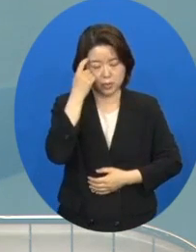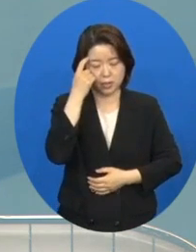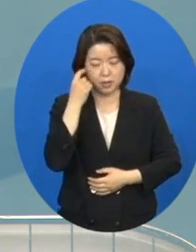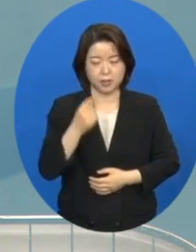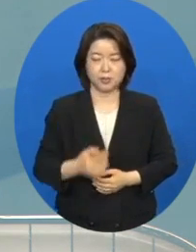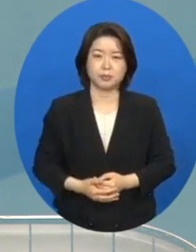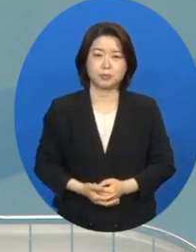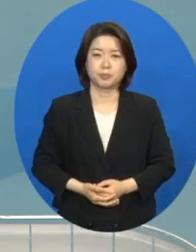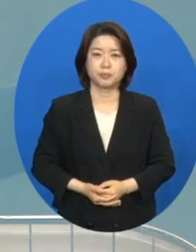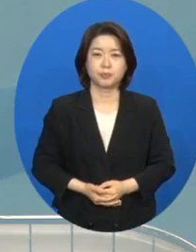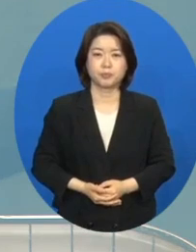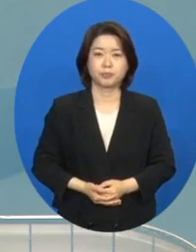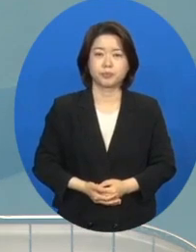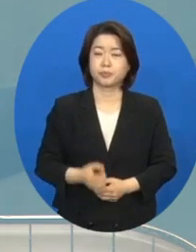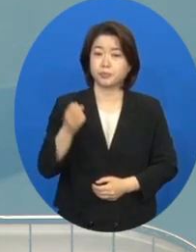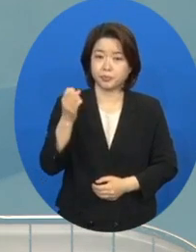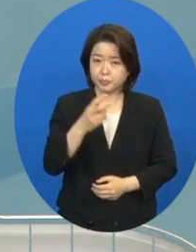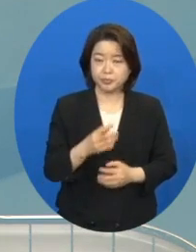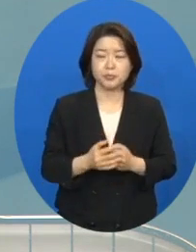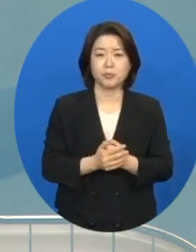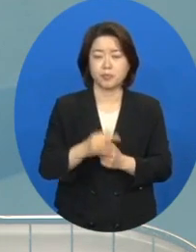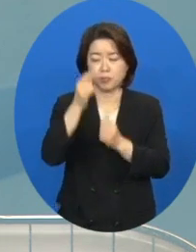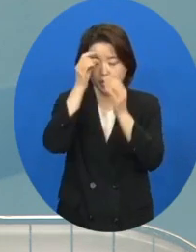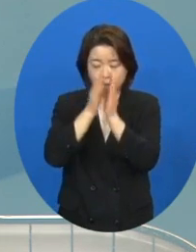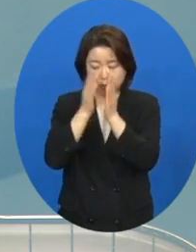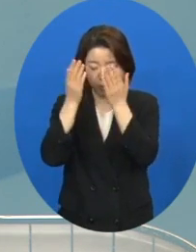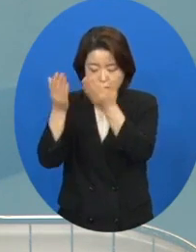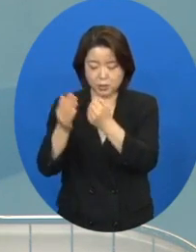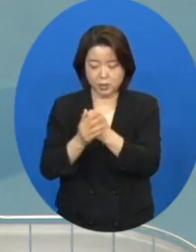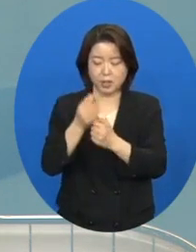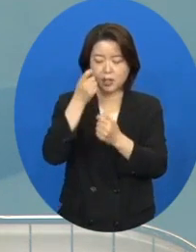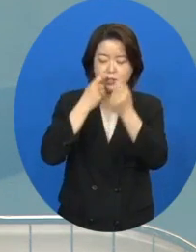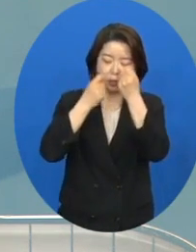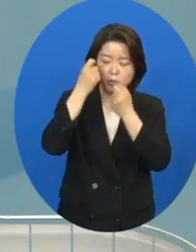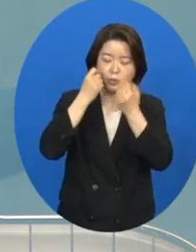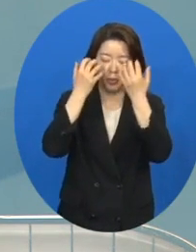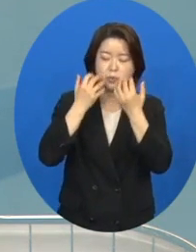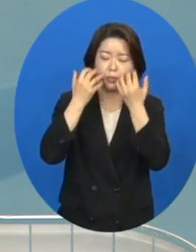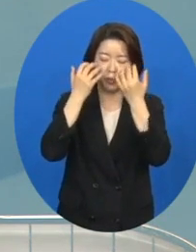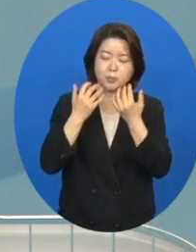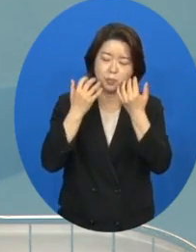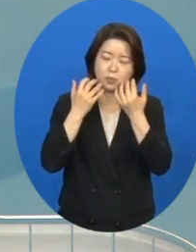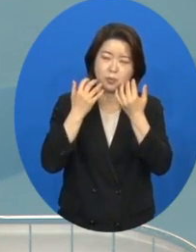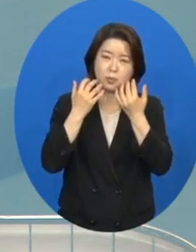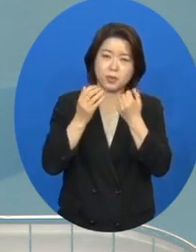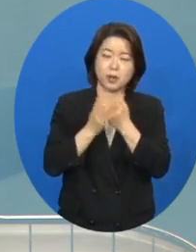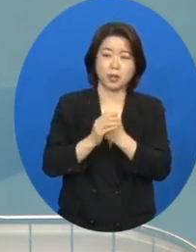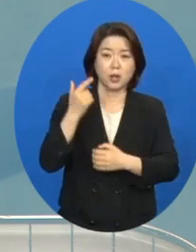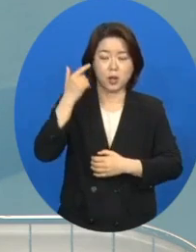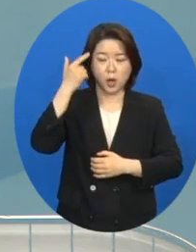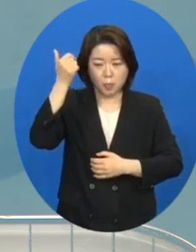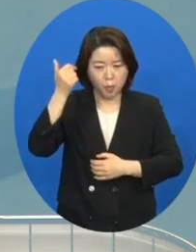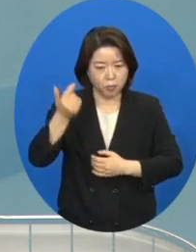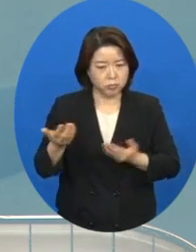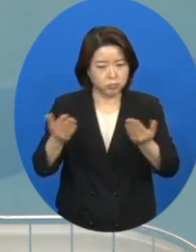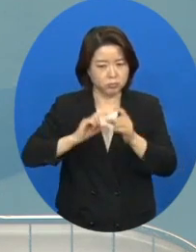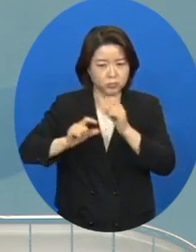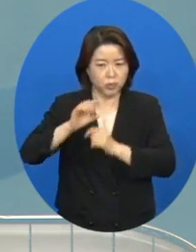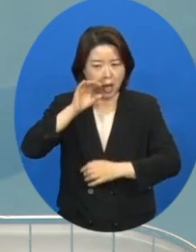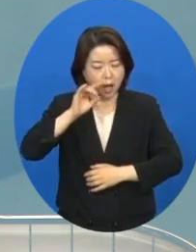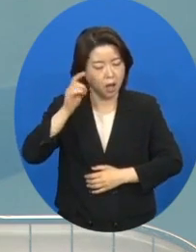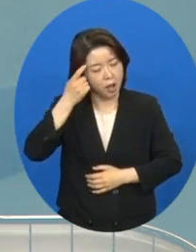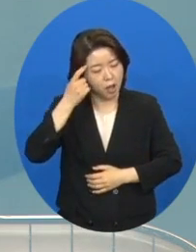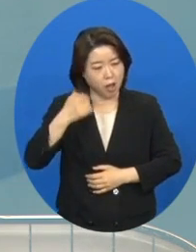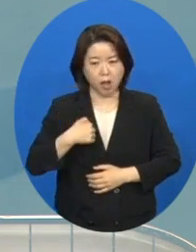때문에. 그리고 기도하는데 정말 눈물밖에 안 나요. 목회는 못할 것 같고